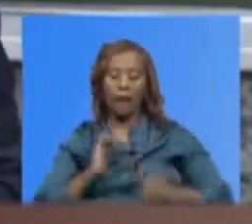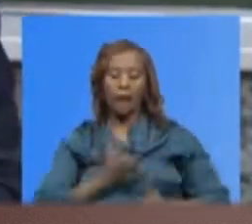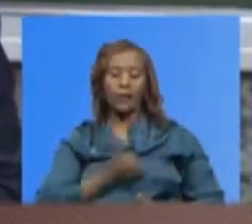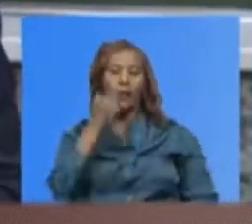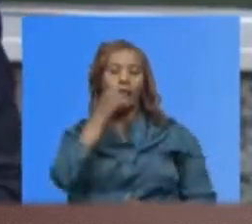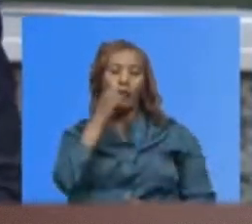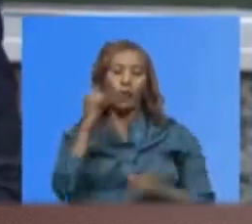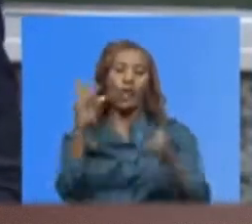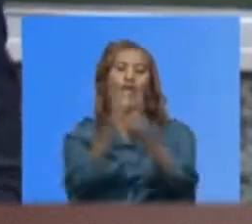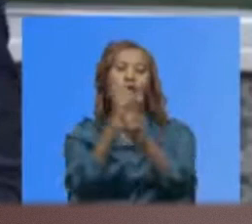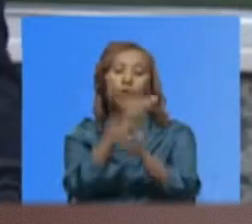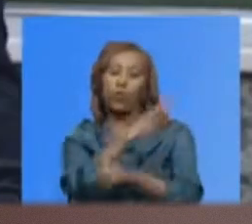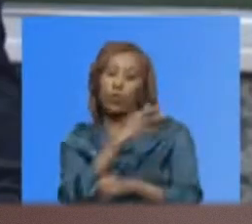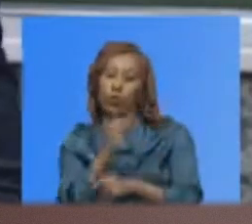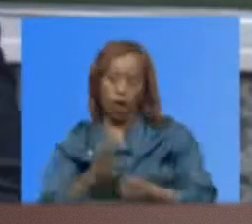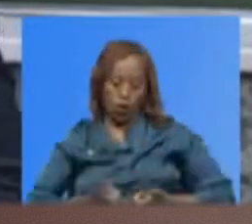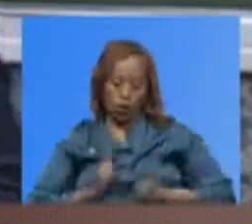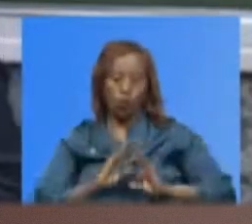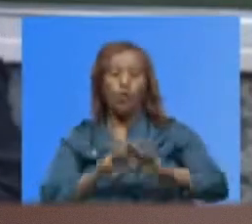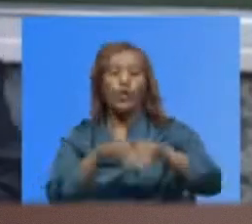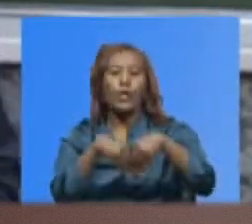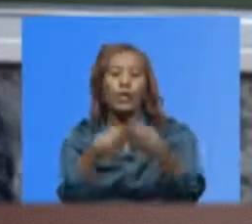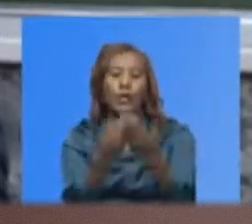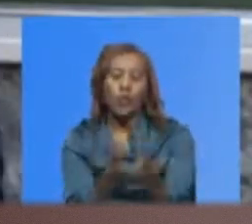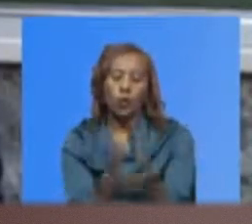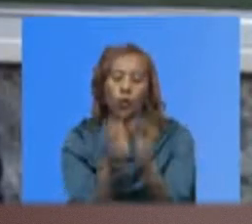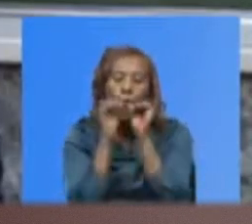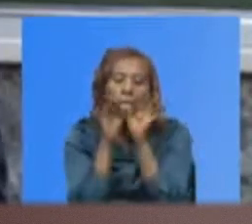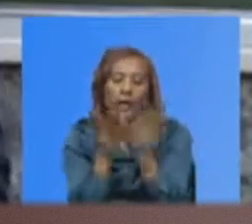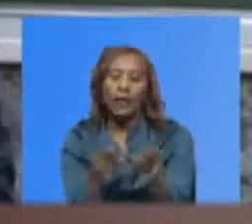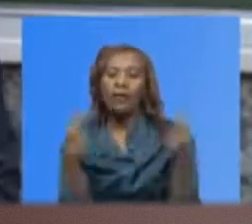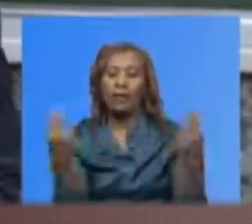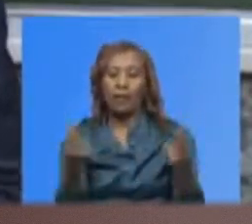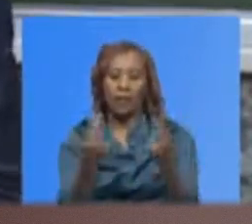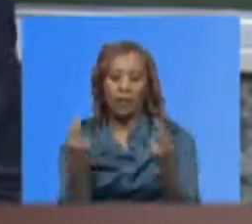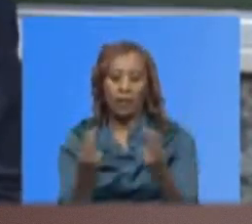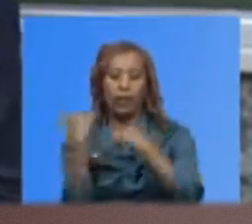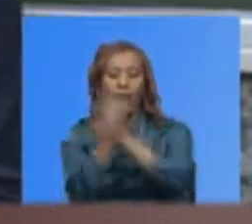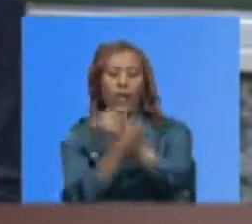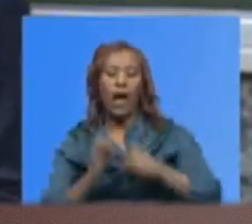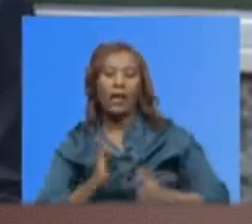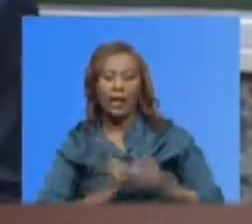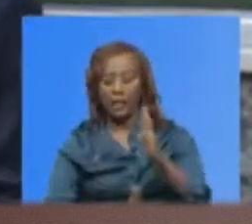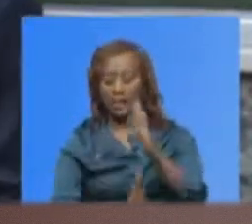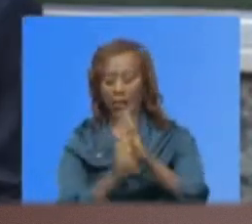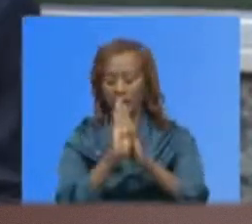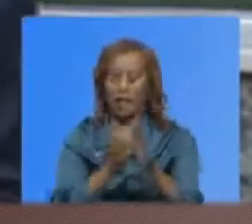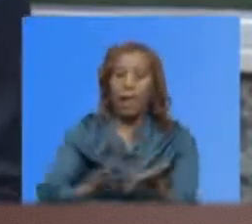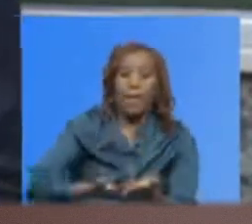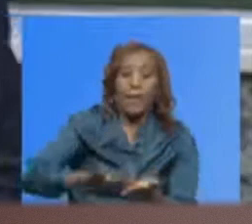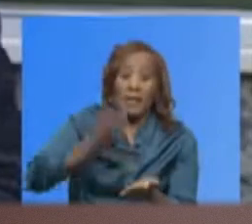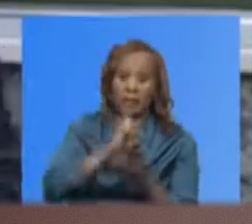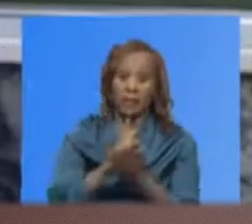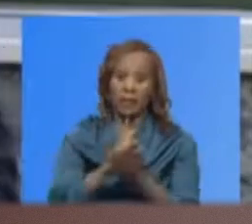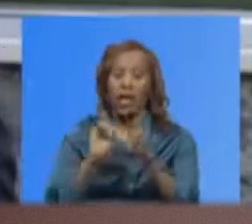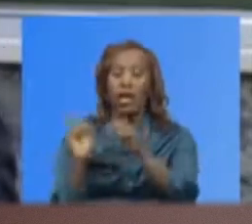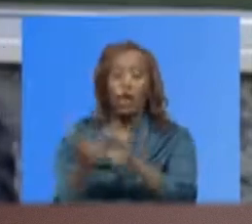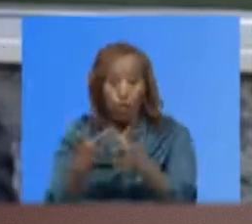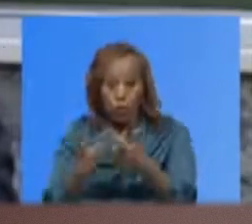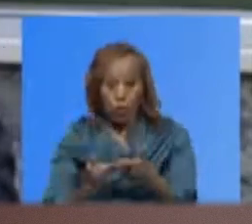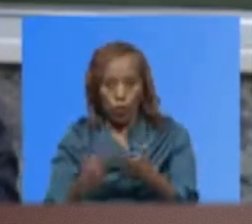ሴቶች ተፈጥሮና ኑሮ የሰጣችሁን በረከቶች ተጠቅማችሁ ለሀገራችን እድገትና ብልጽግና